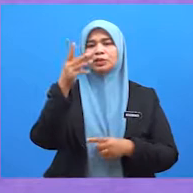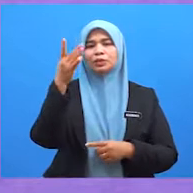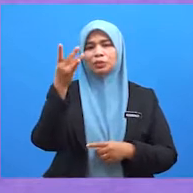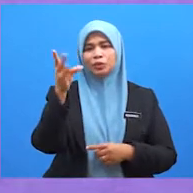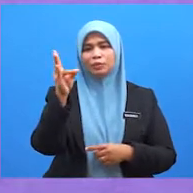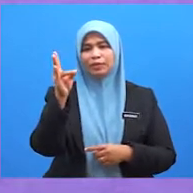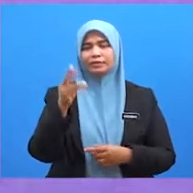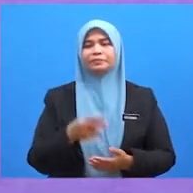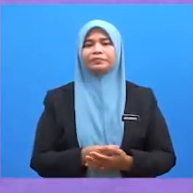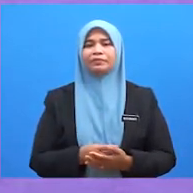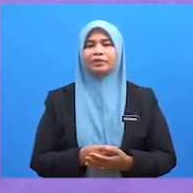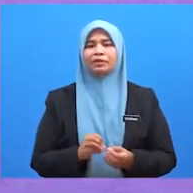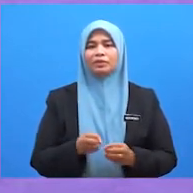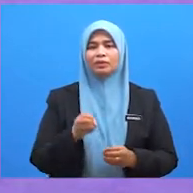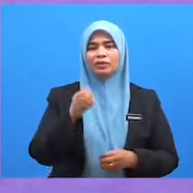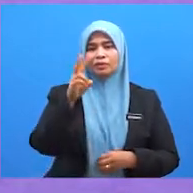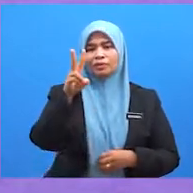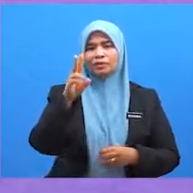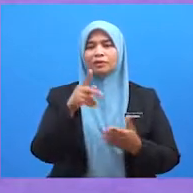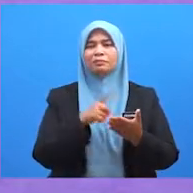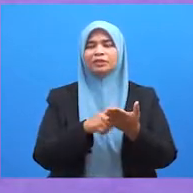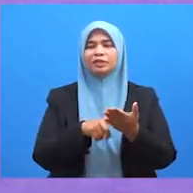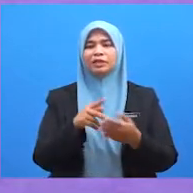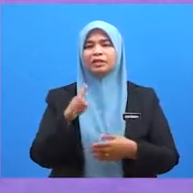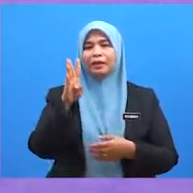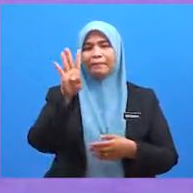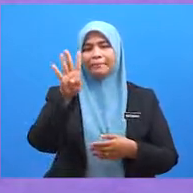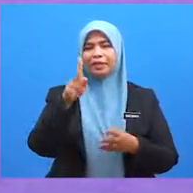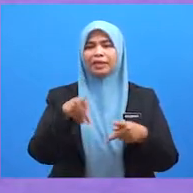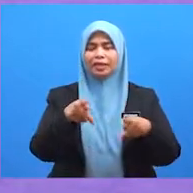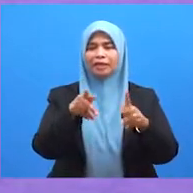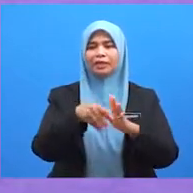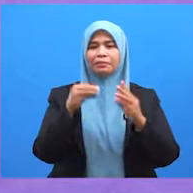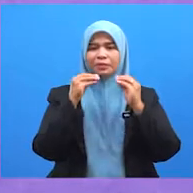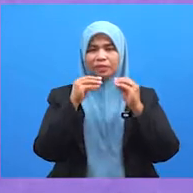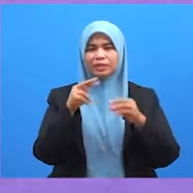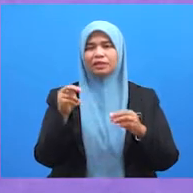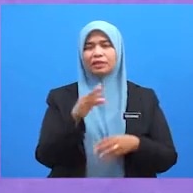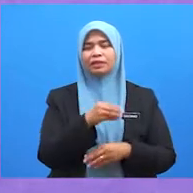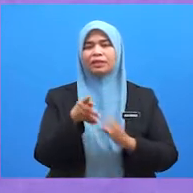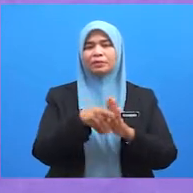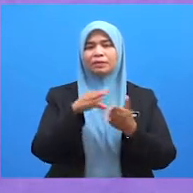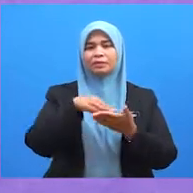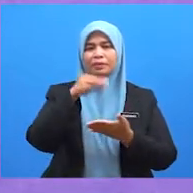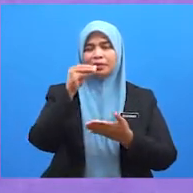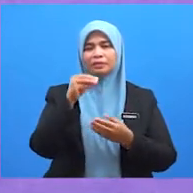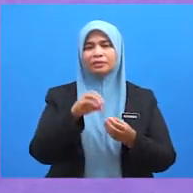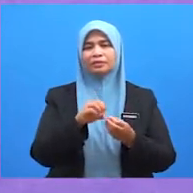Masihi. Soalan dua, bincangkan empat kaedah pengajaran dan